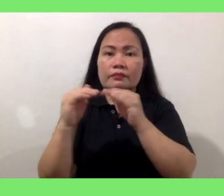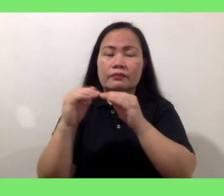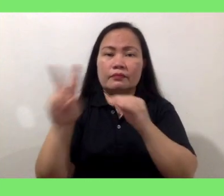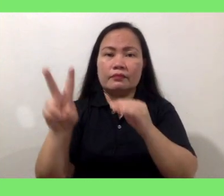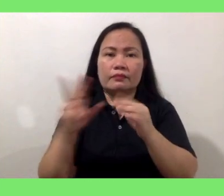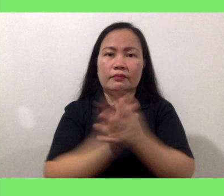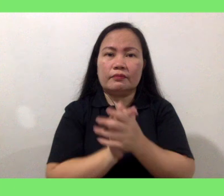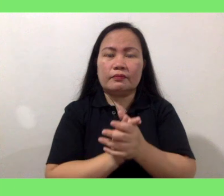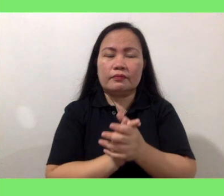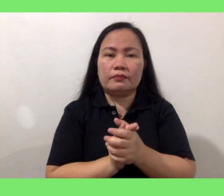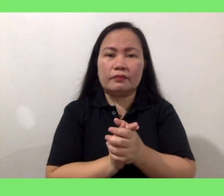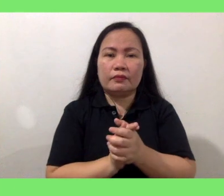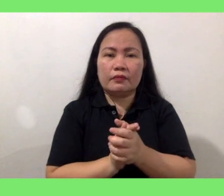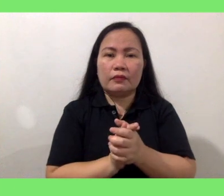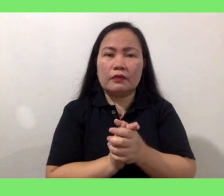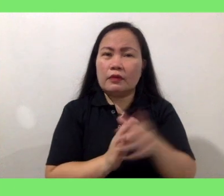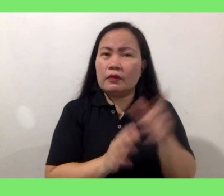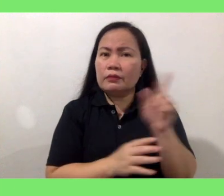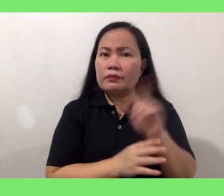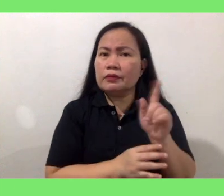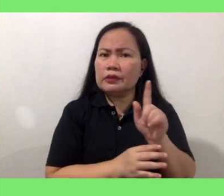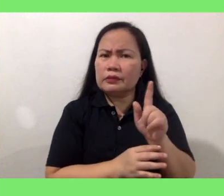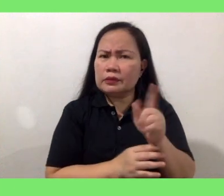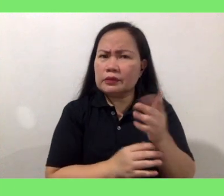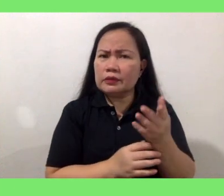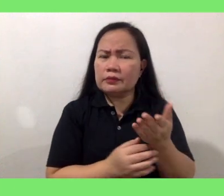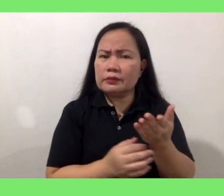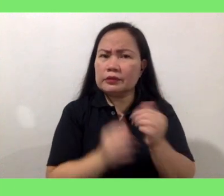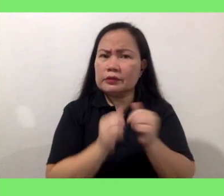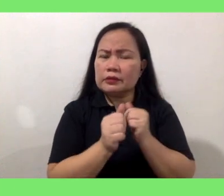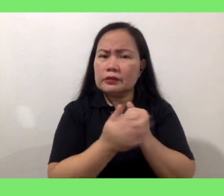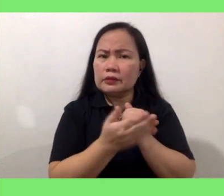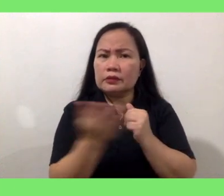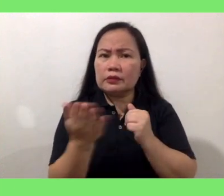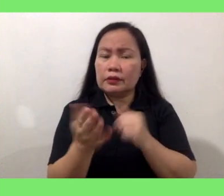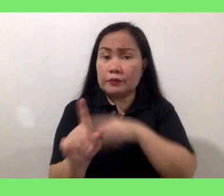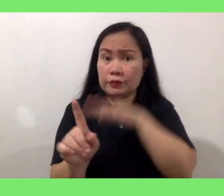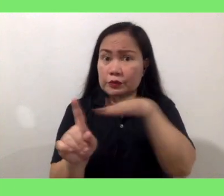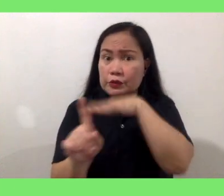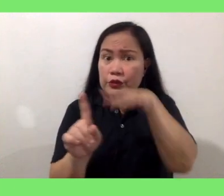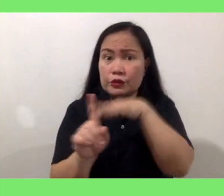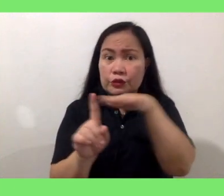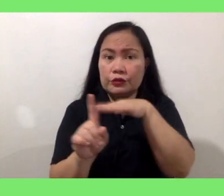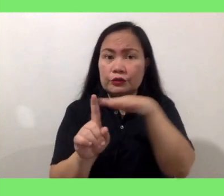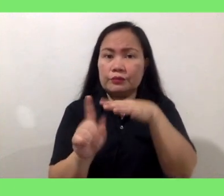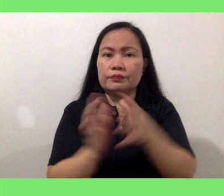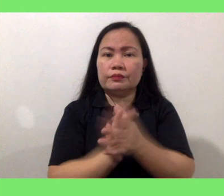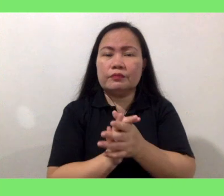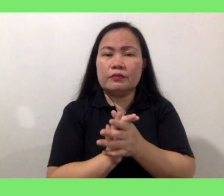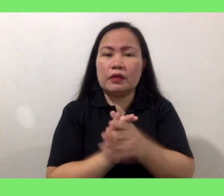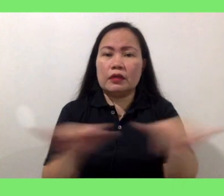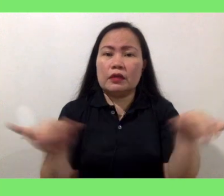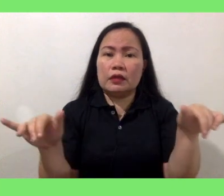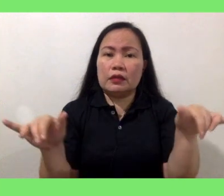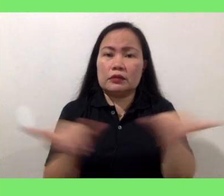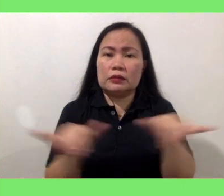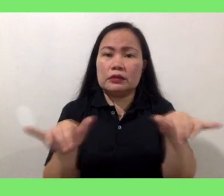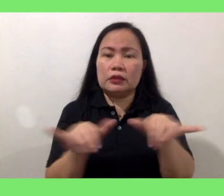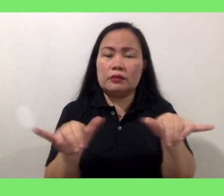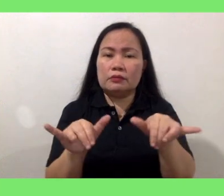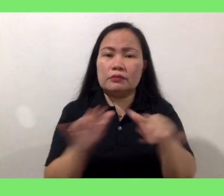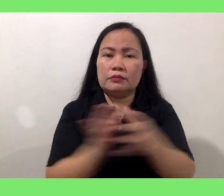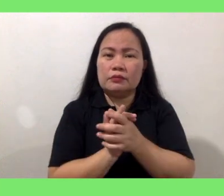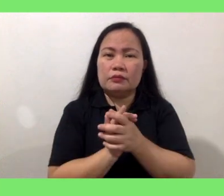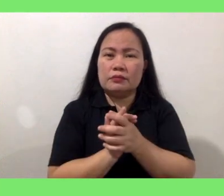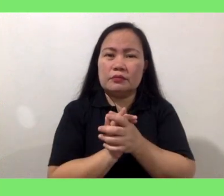So ito yung nakuha natin kanina. Now, ano ba itong mga to? Kung mapapansin ninyo, meron pare-pareho